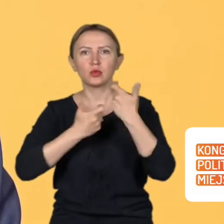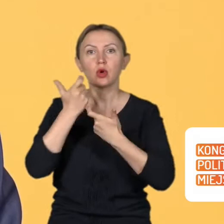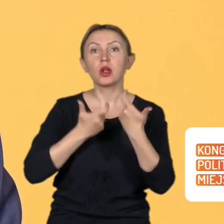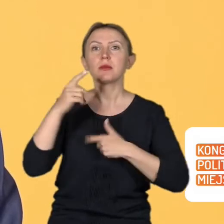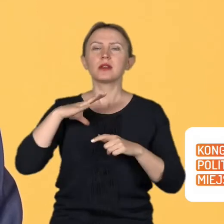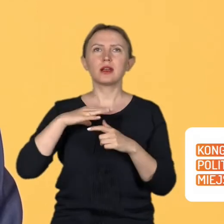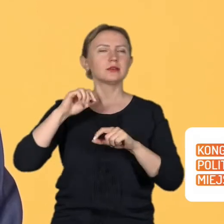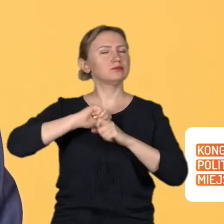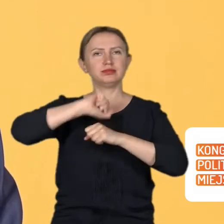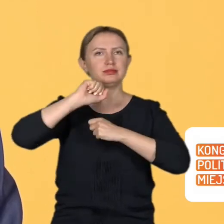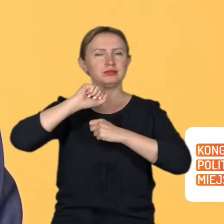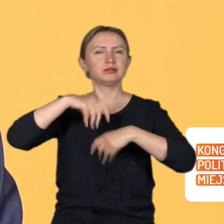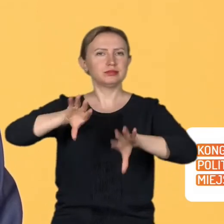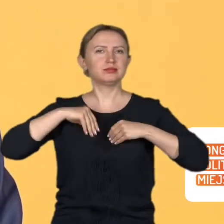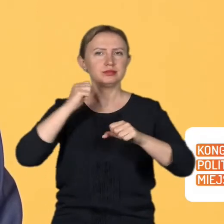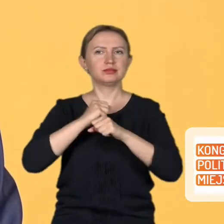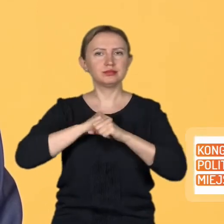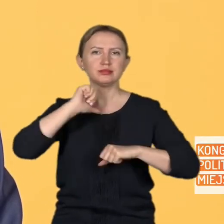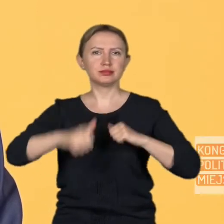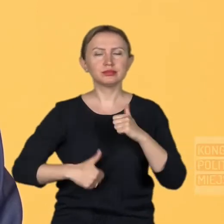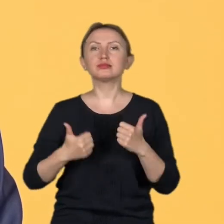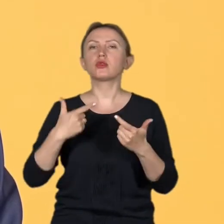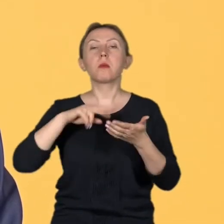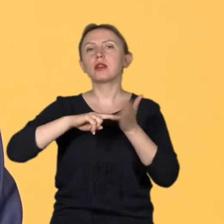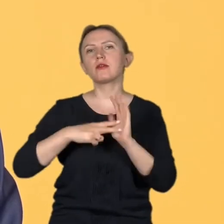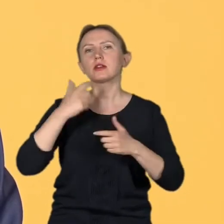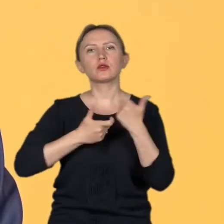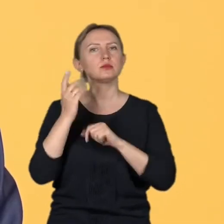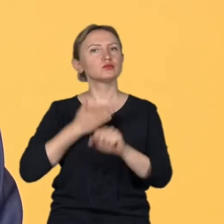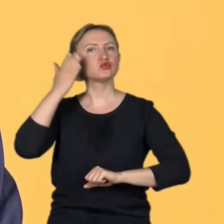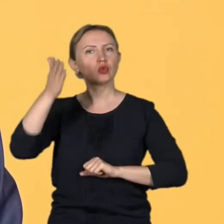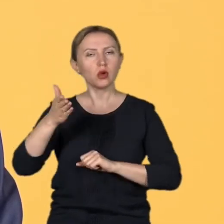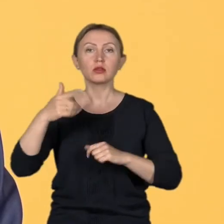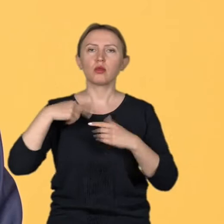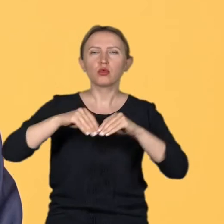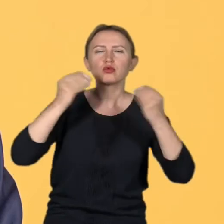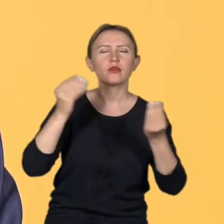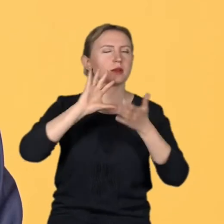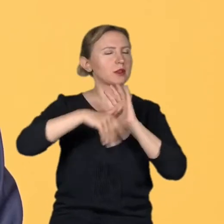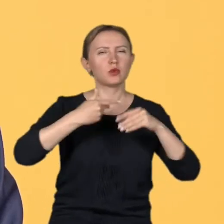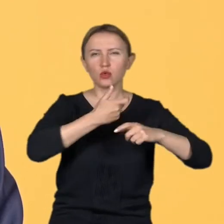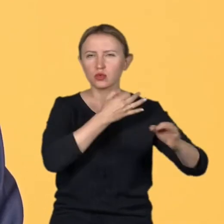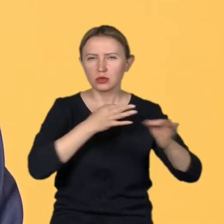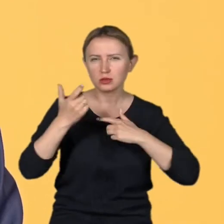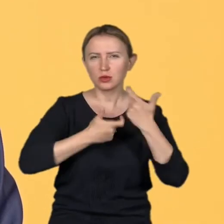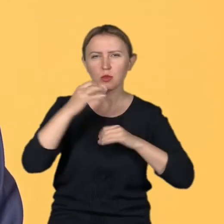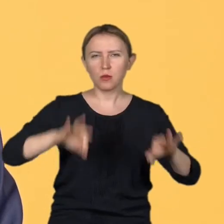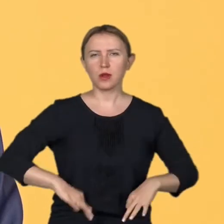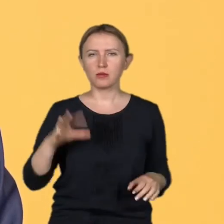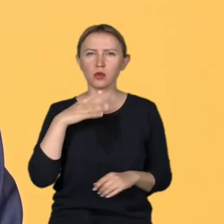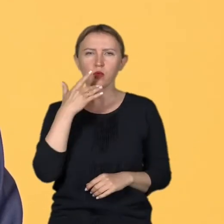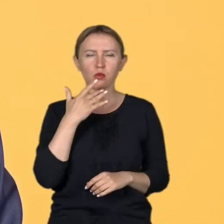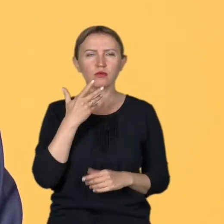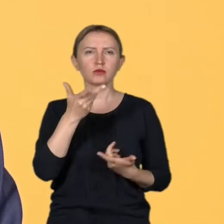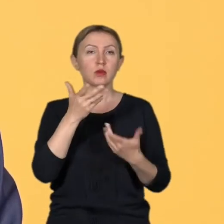i właściwie od początku zajęliśmy się tym planowaniem przyszłości rozwoju miasta, bo to, o czym pan wspomniał,